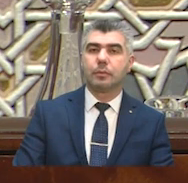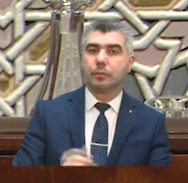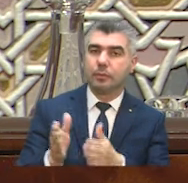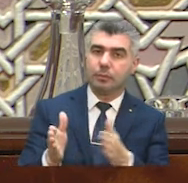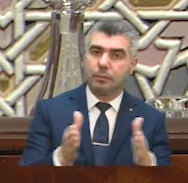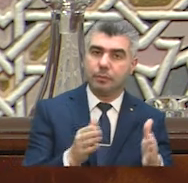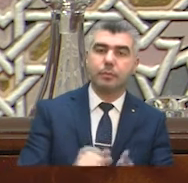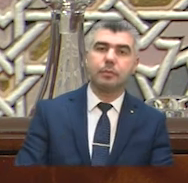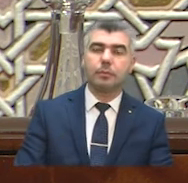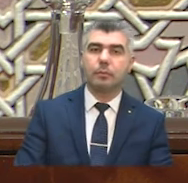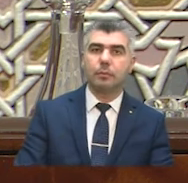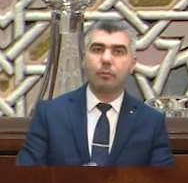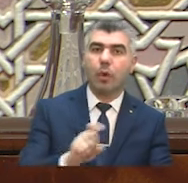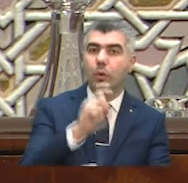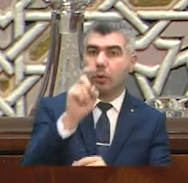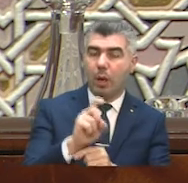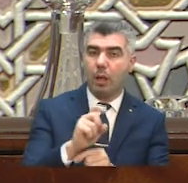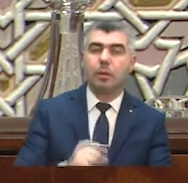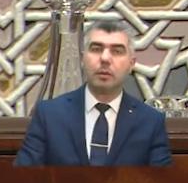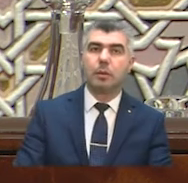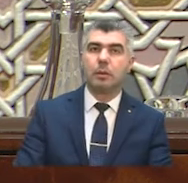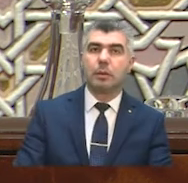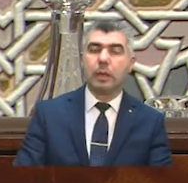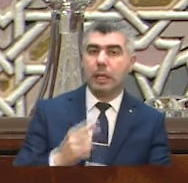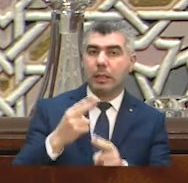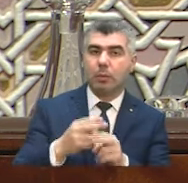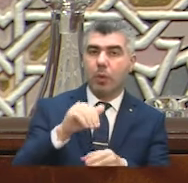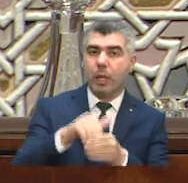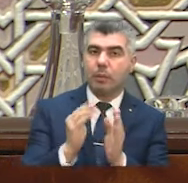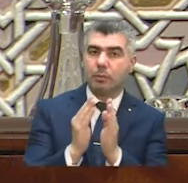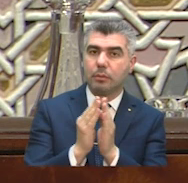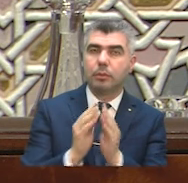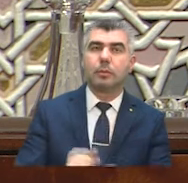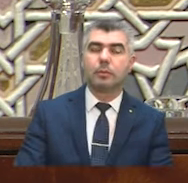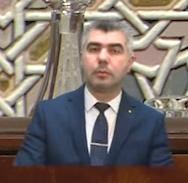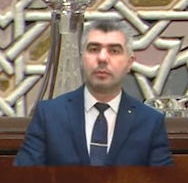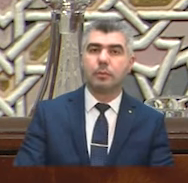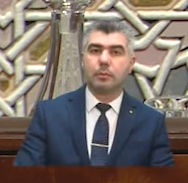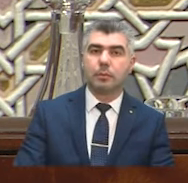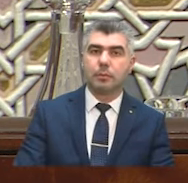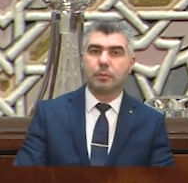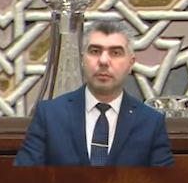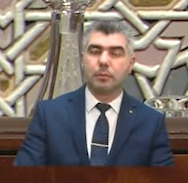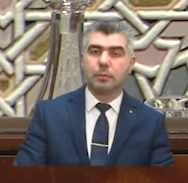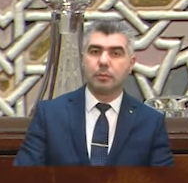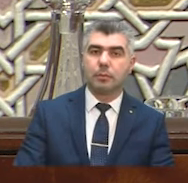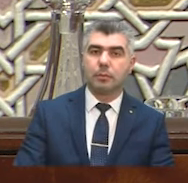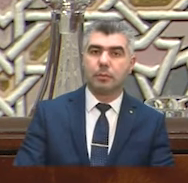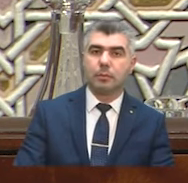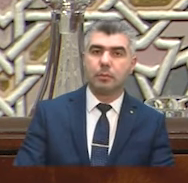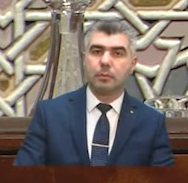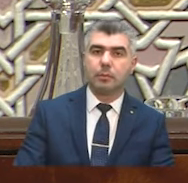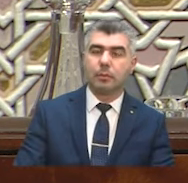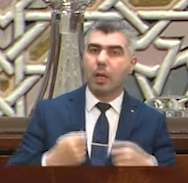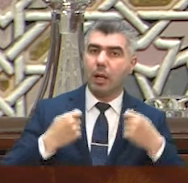الكلمه للنائبه المحترمه السيده عائشه القط باسم المجموعه النيابيه للعداله والتنميه فلتتفضل مشكوره